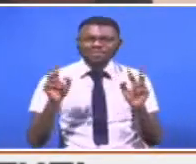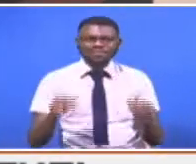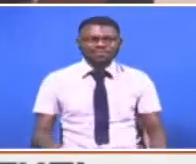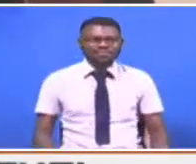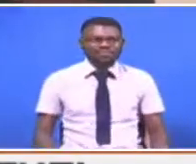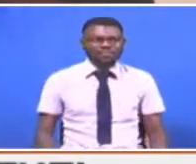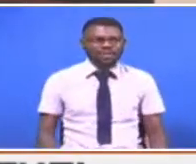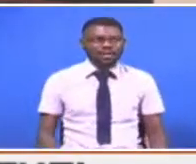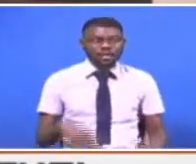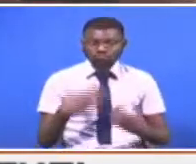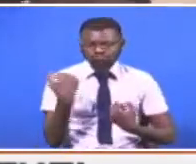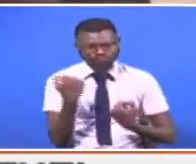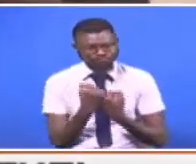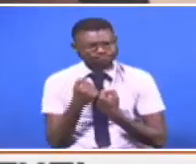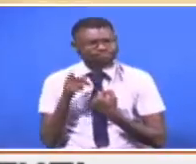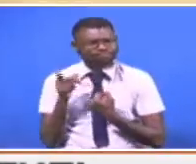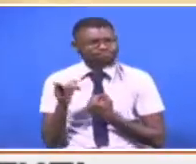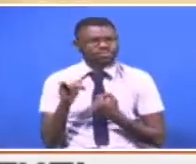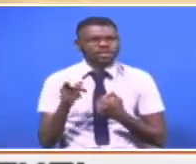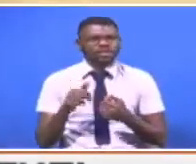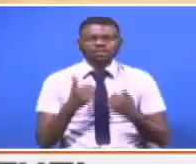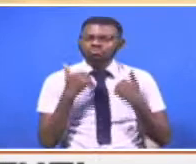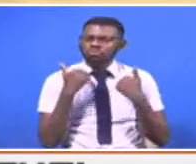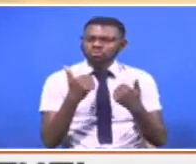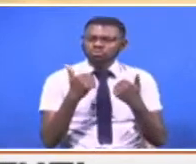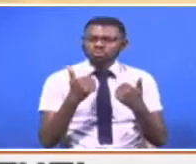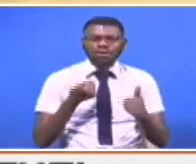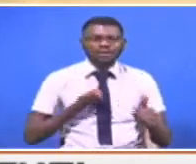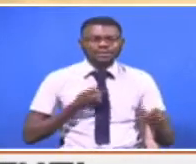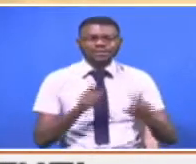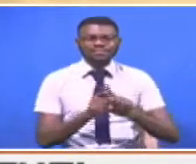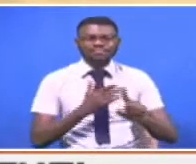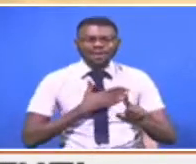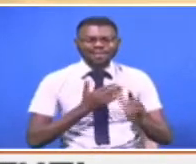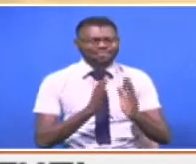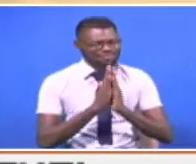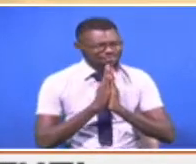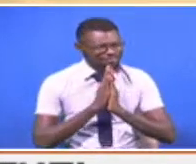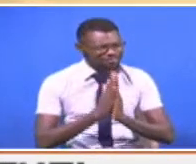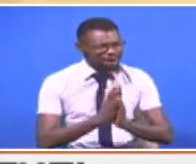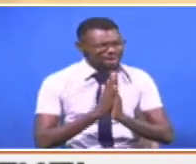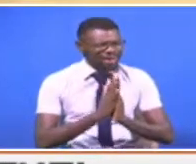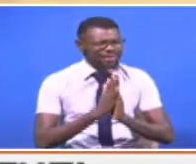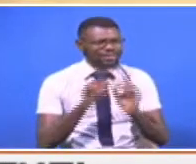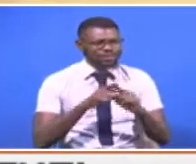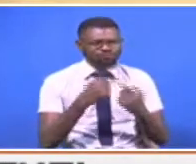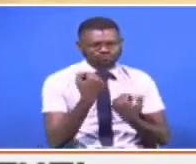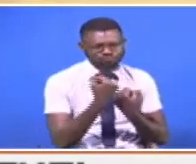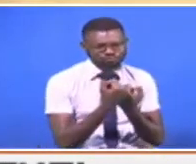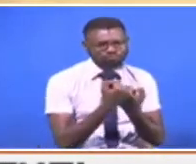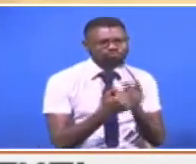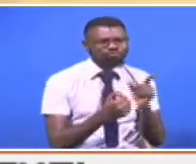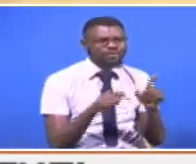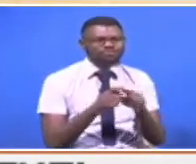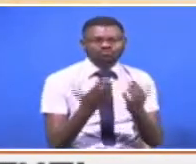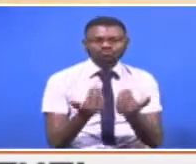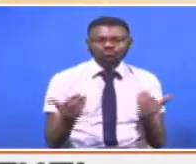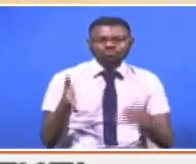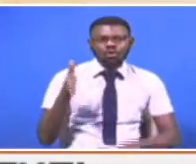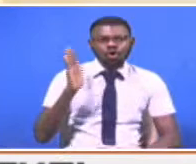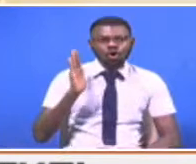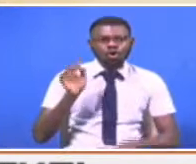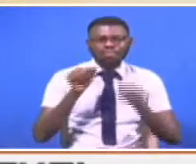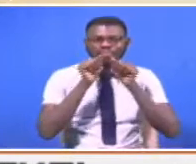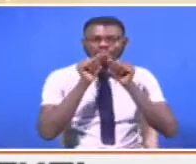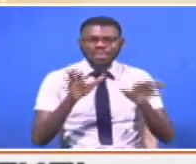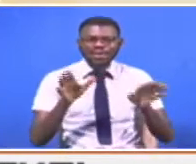aitwe mheshimiwa is a great man. My dear sister, we continue praying for you and walking with you and the children. May God bless you.